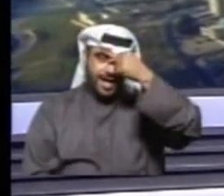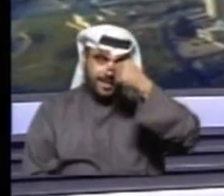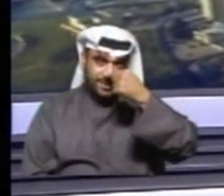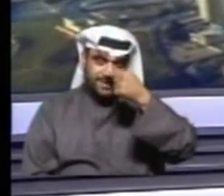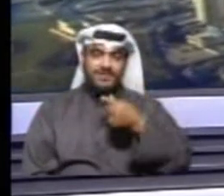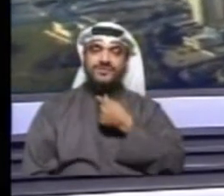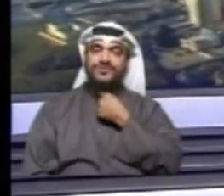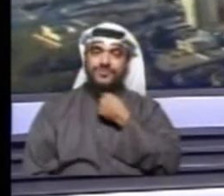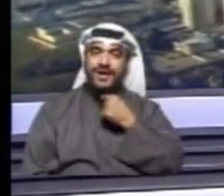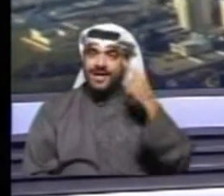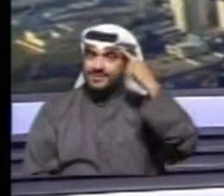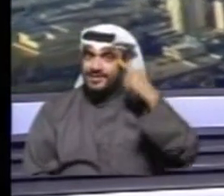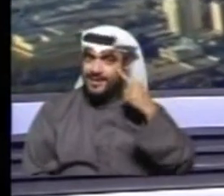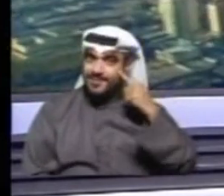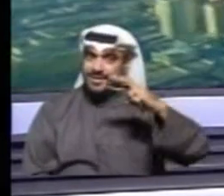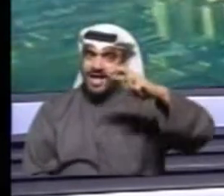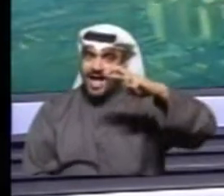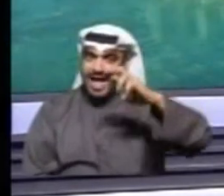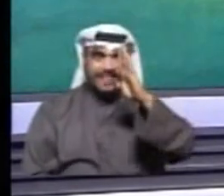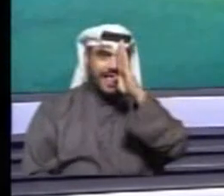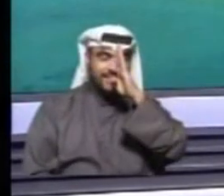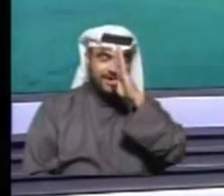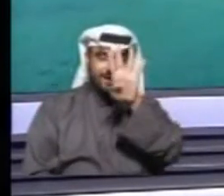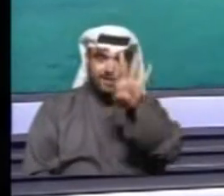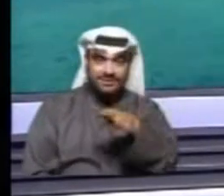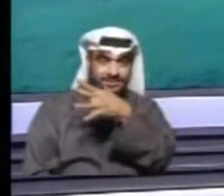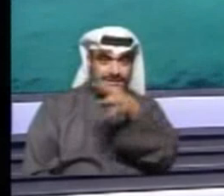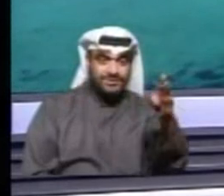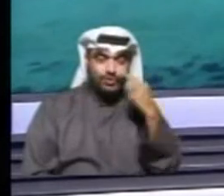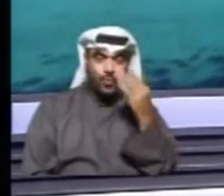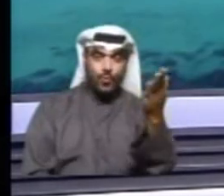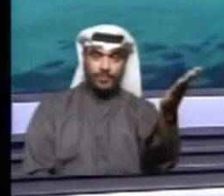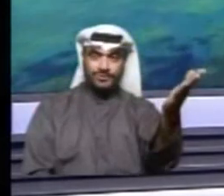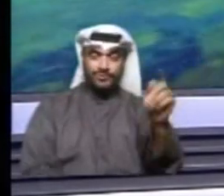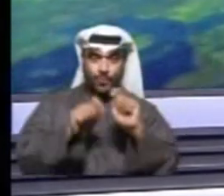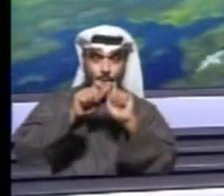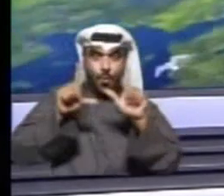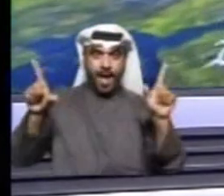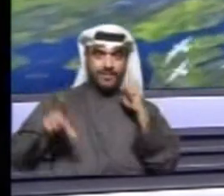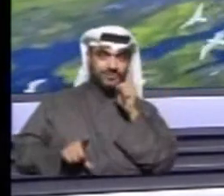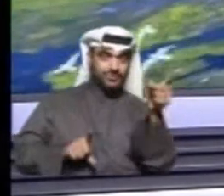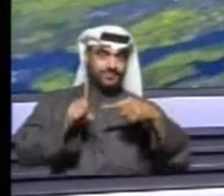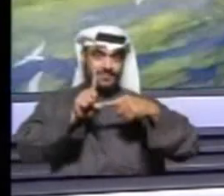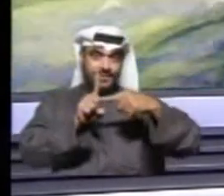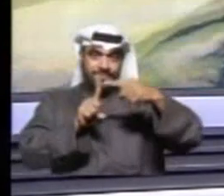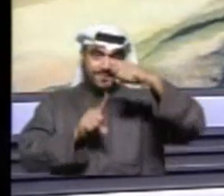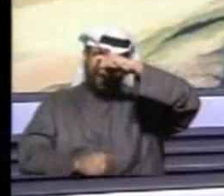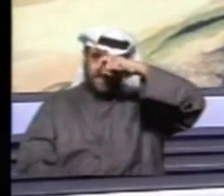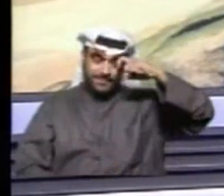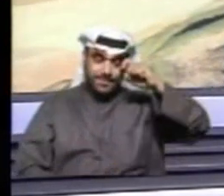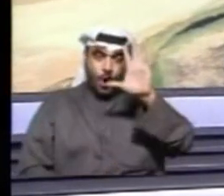باكر الهواء الكوس راح يكون موجود لكن تدريجيا يقلب إلى شمالي غربي، واعتدال ونشاط بين الحين والآخر. في سرعة الرياح تصل سرعة الرياح